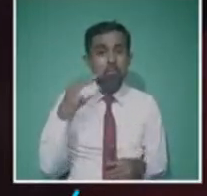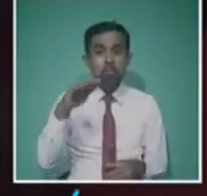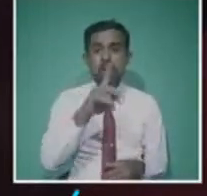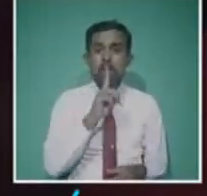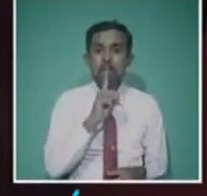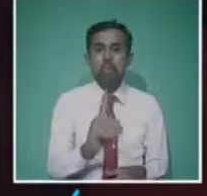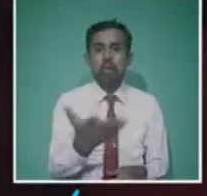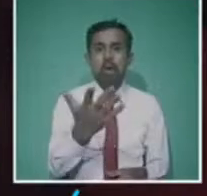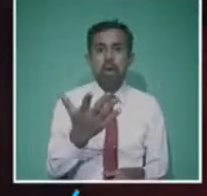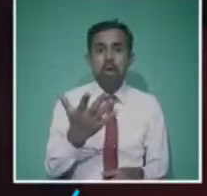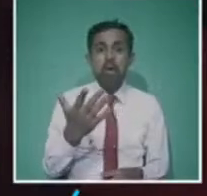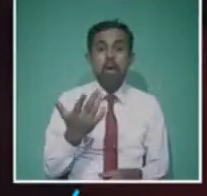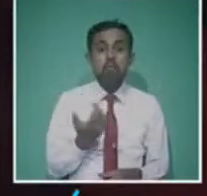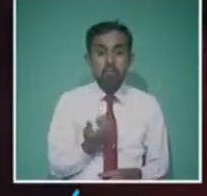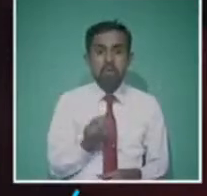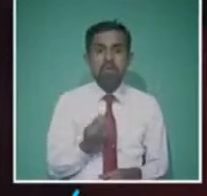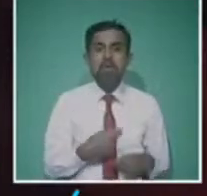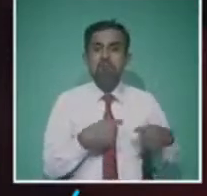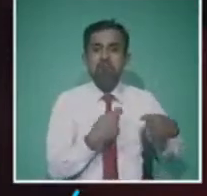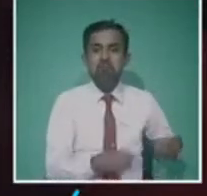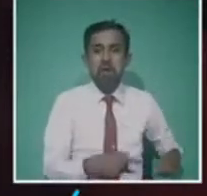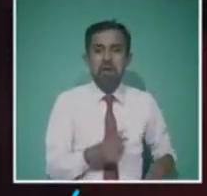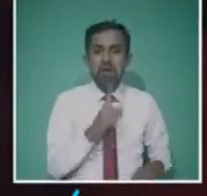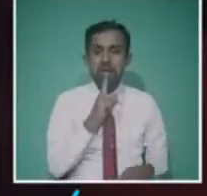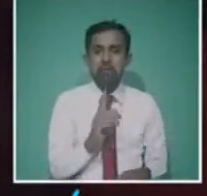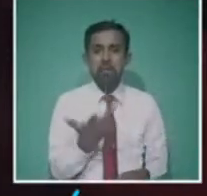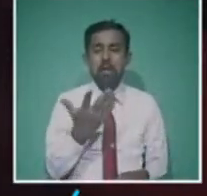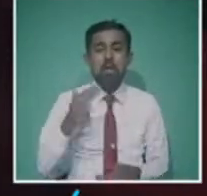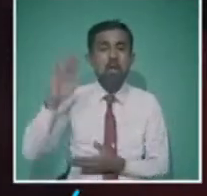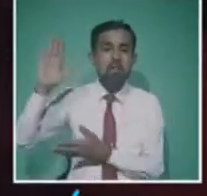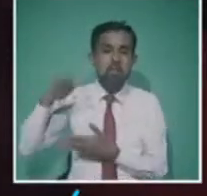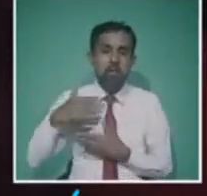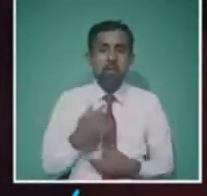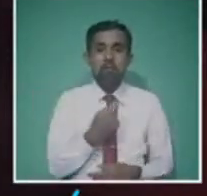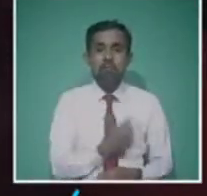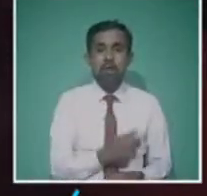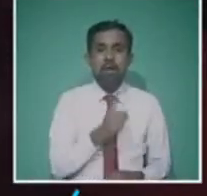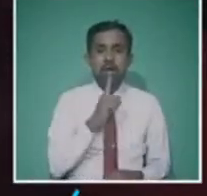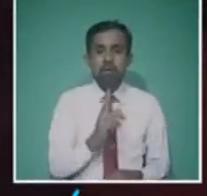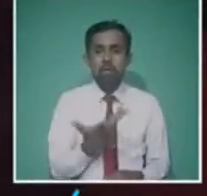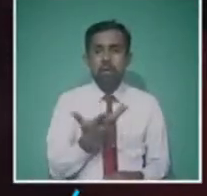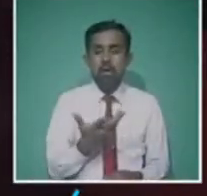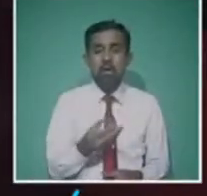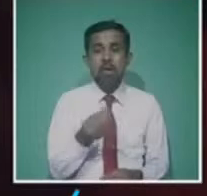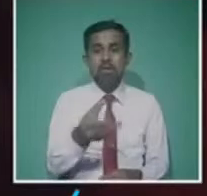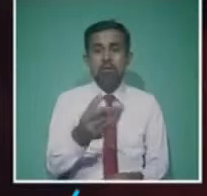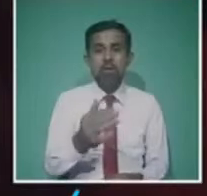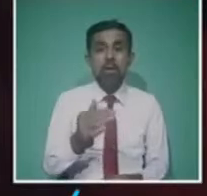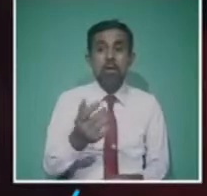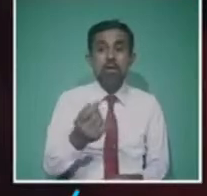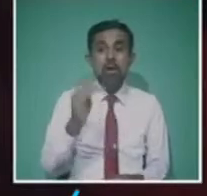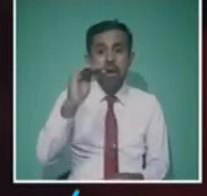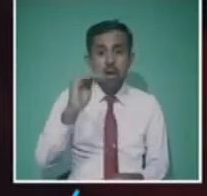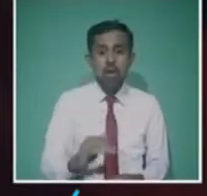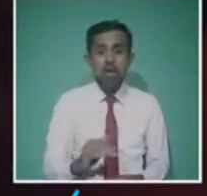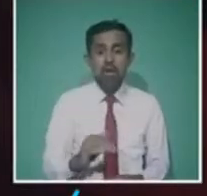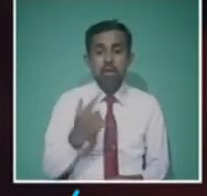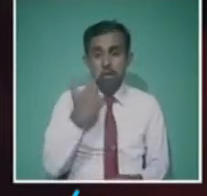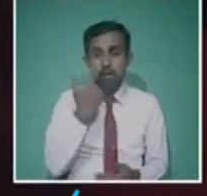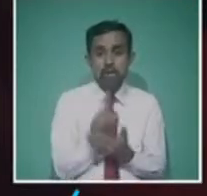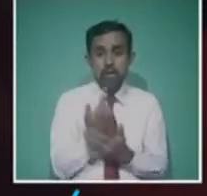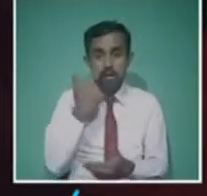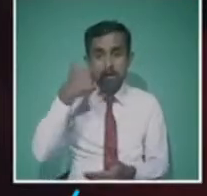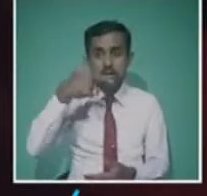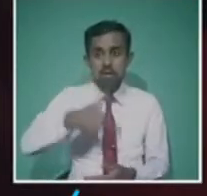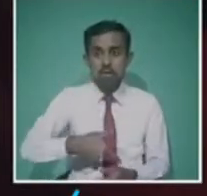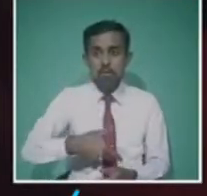කිව්වේ නැහැ මෙන්න මෙච්චර මුදලක් අපිට වැය වෙනවා ඉන්ධන ආනයනය කරන්න කියන එක. ඒ ආනයනය කරන මිදලට වඩා හුඟක් අඩු මුදලට තමයි භූමි තෙල් ගත්තොත්